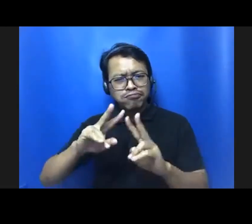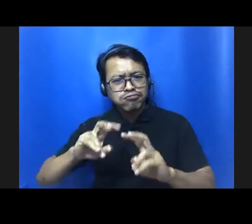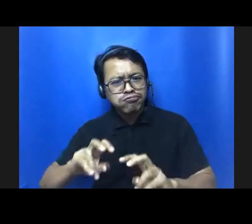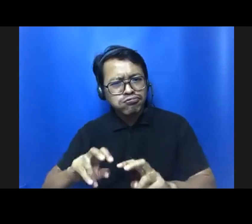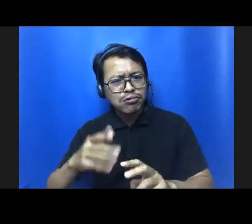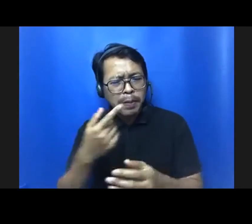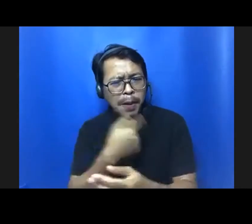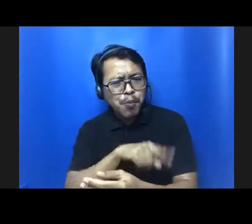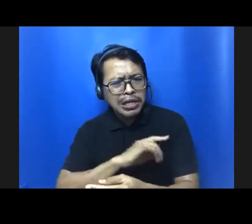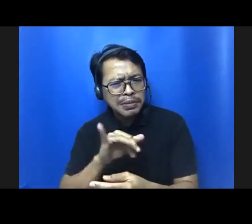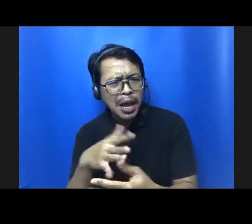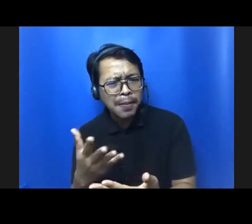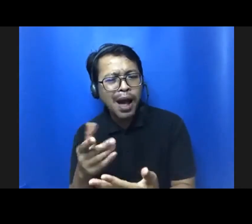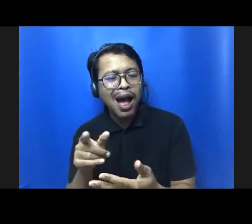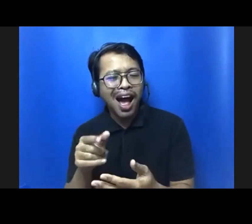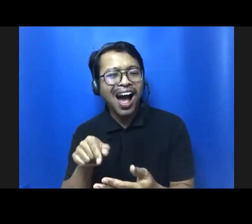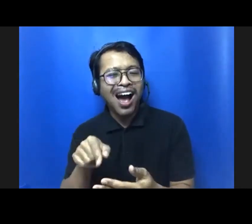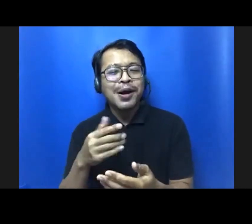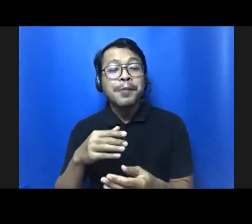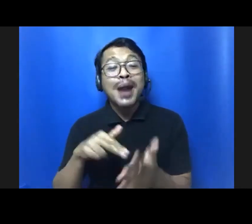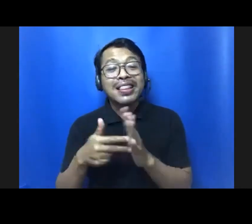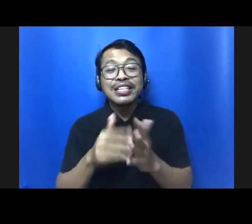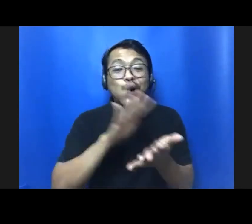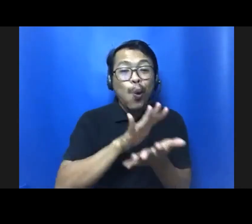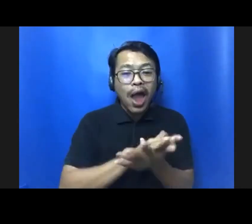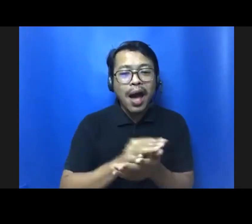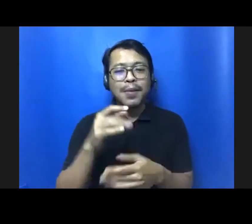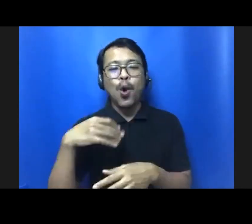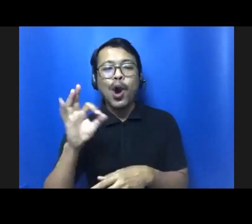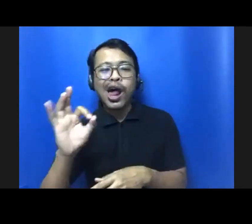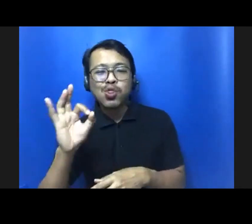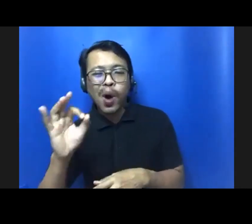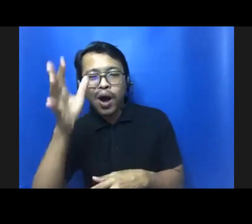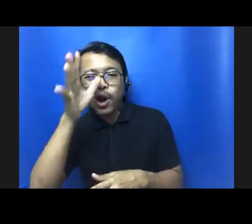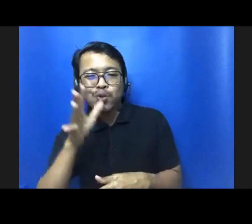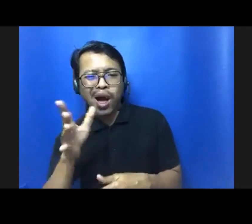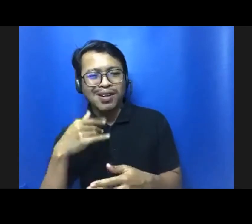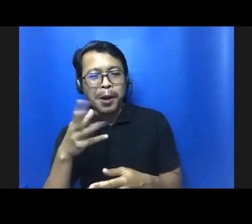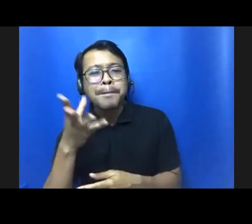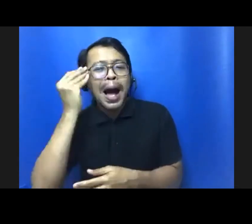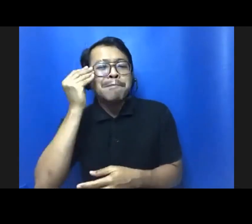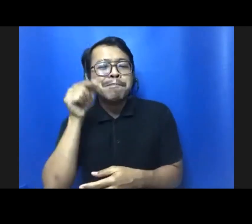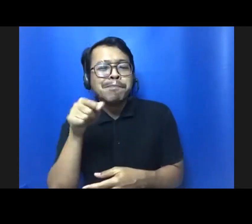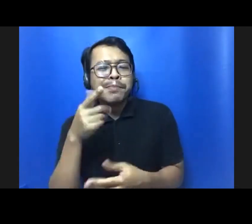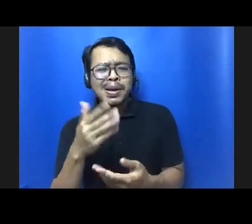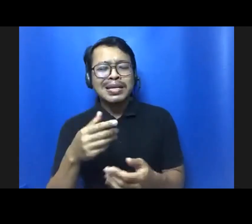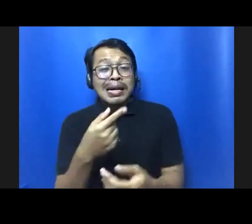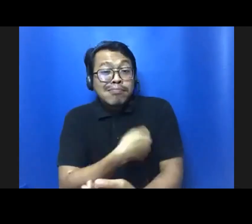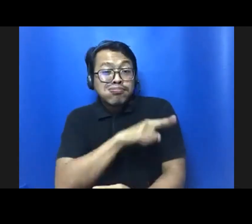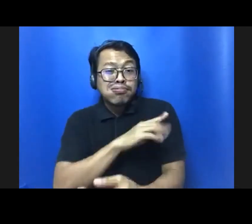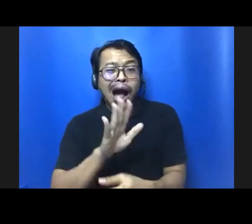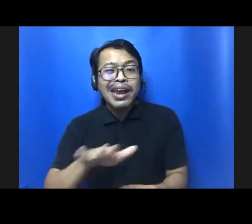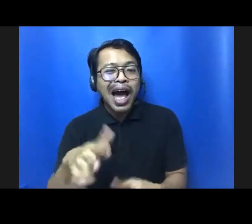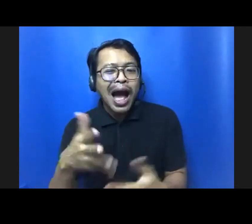pandemi ini. Walaupun memang di masa pandemi ini untuk anak-anak berkebutuhan khusus itu